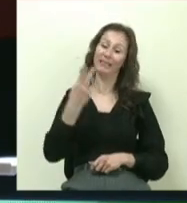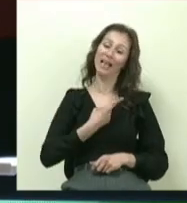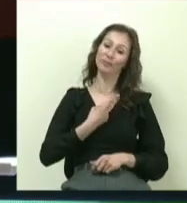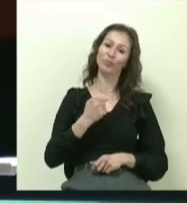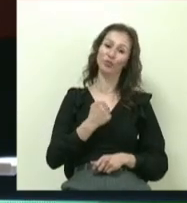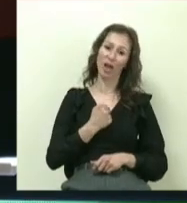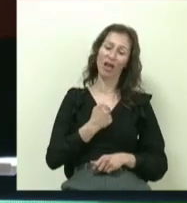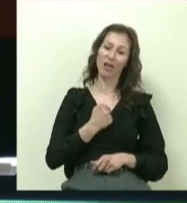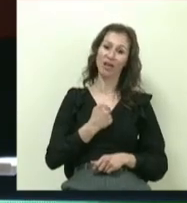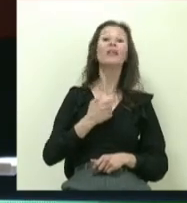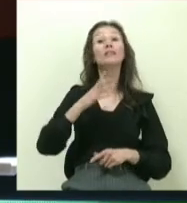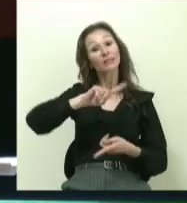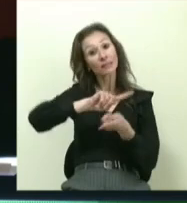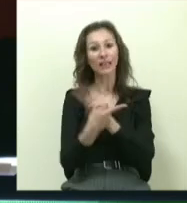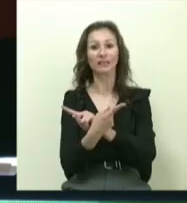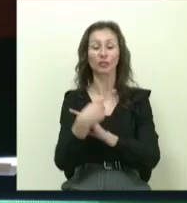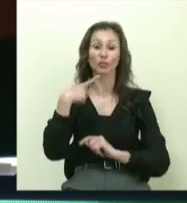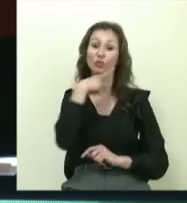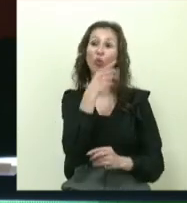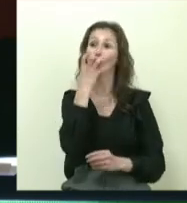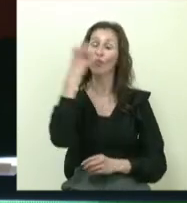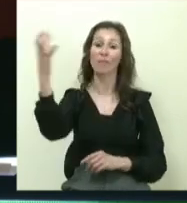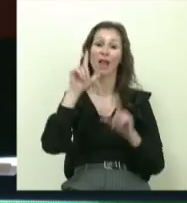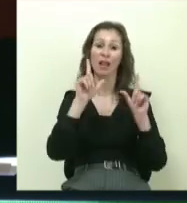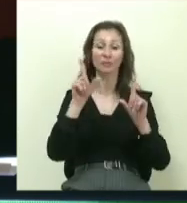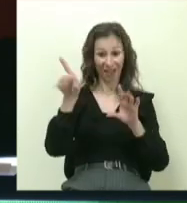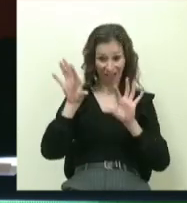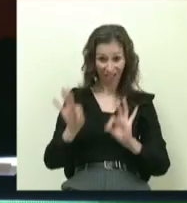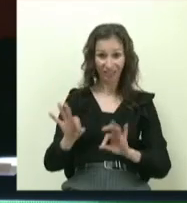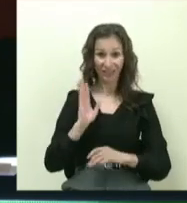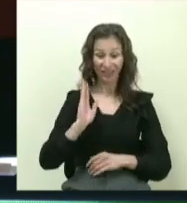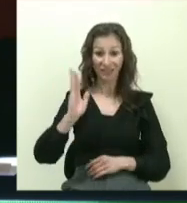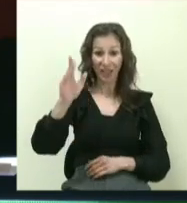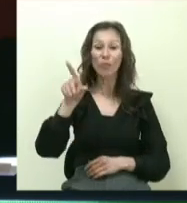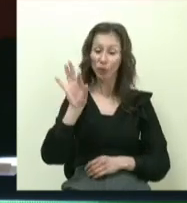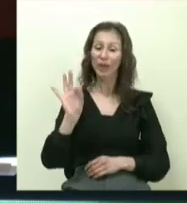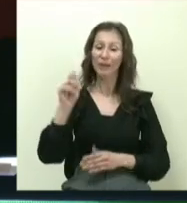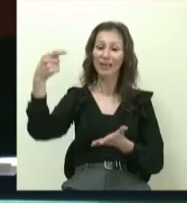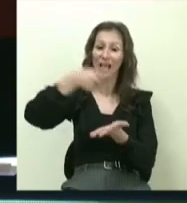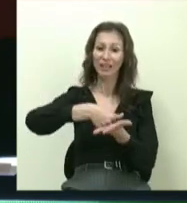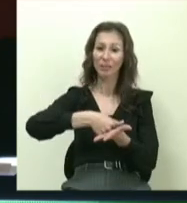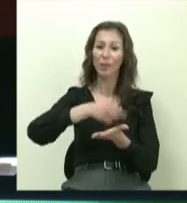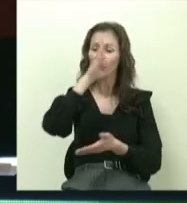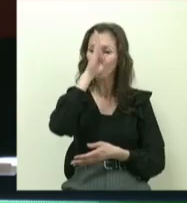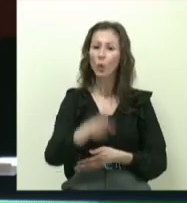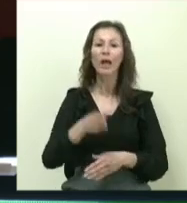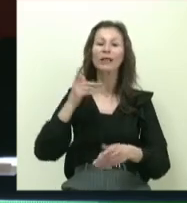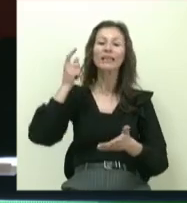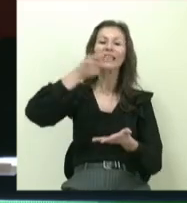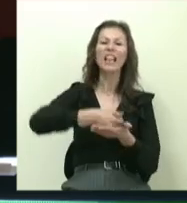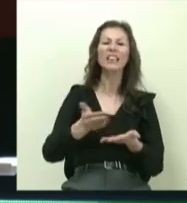Bilakis zorlaştırmalıdır eğer aynı fatikada devam edecekse bu tip yatırımlara doğrudan yatırım